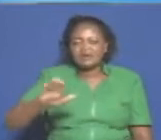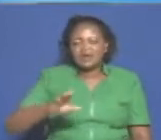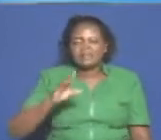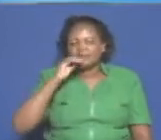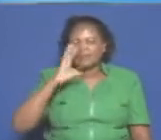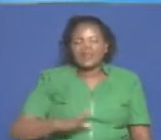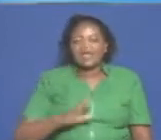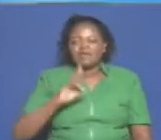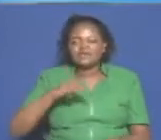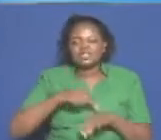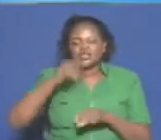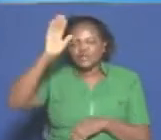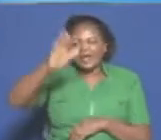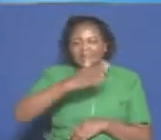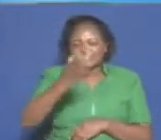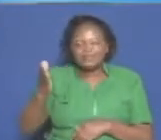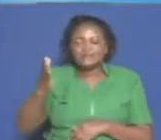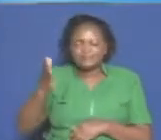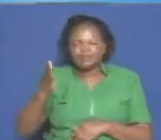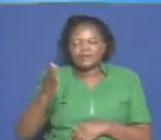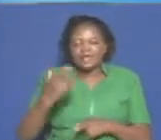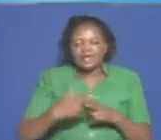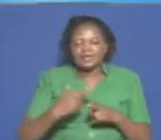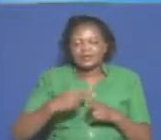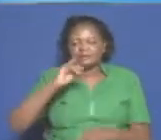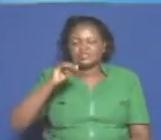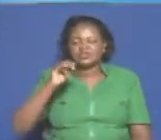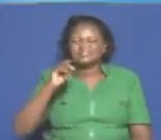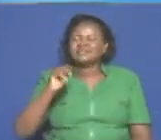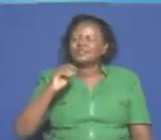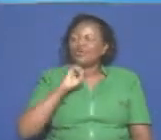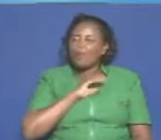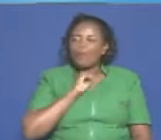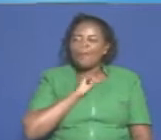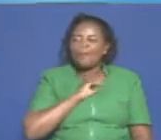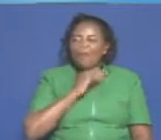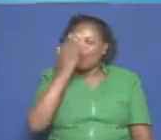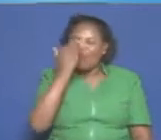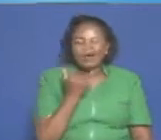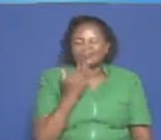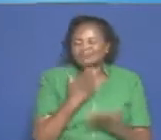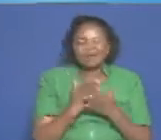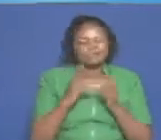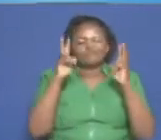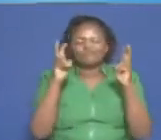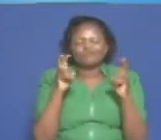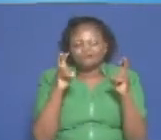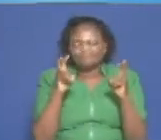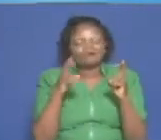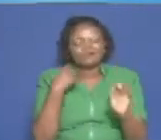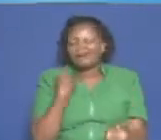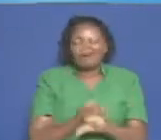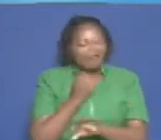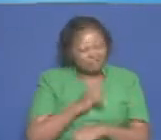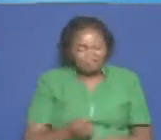speaker wa National Assembly Bwana Justice Muturi alikuwa ameteta sana kusema kwamba mswada zingine imekuwa ni vigumu sana